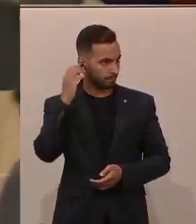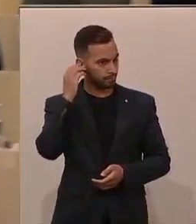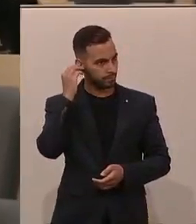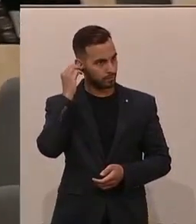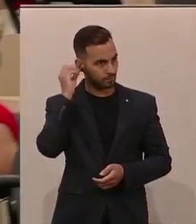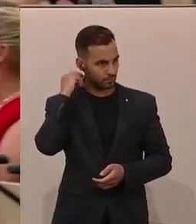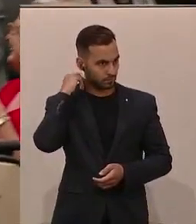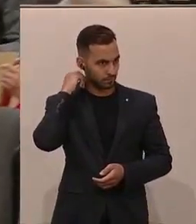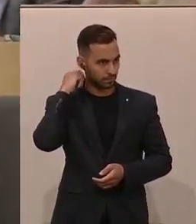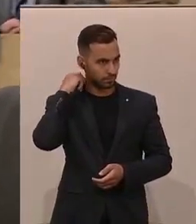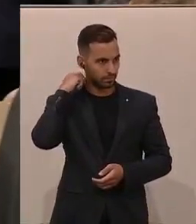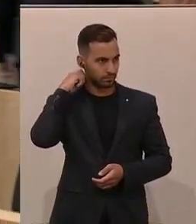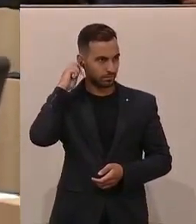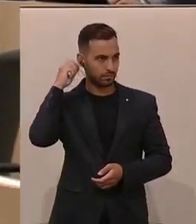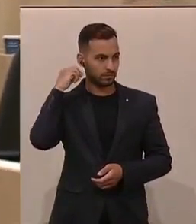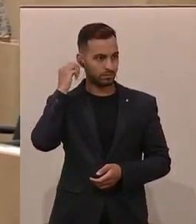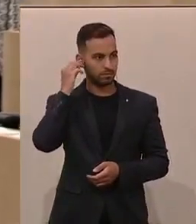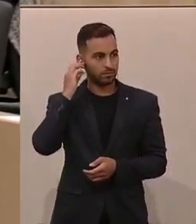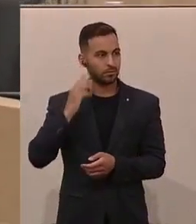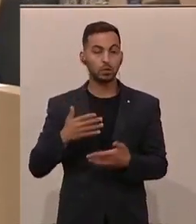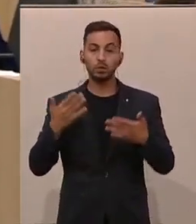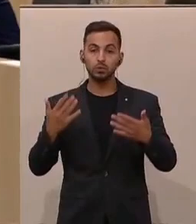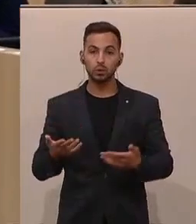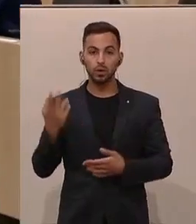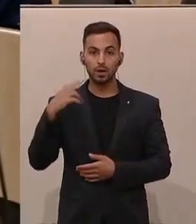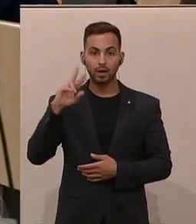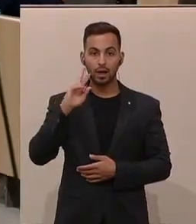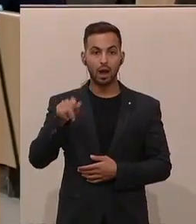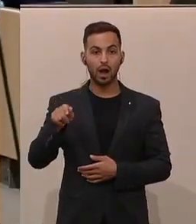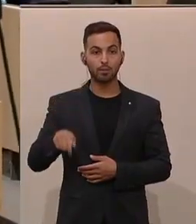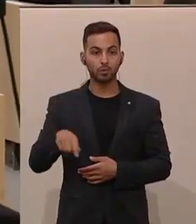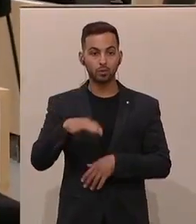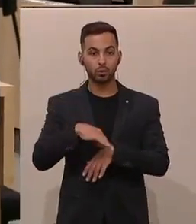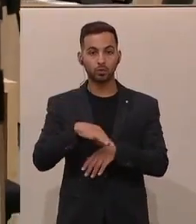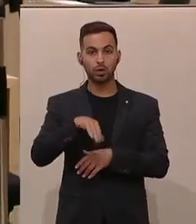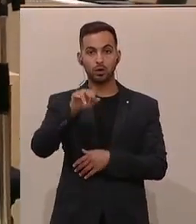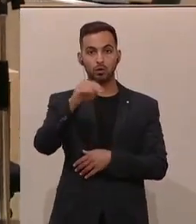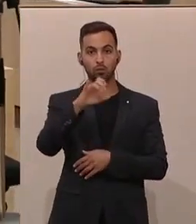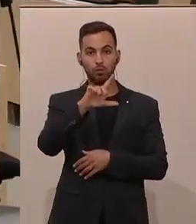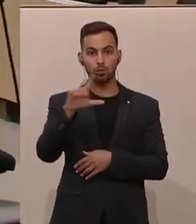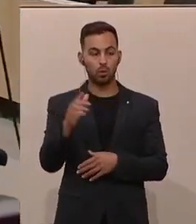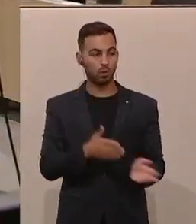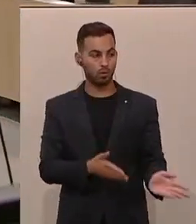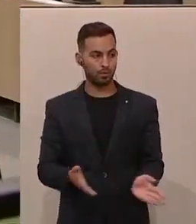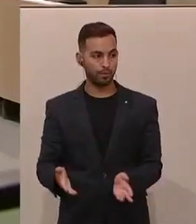Volker Reifenberger war das von der FPÖ eher verteidigt, den Vorschlag der ehemaligen Regierungsfraktionen und